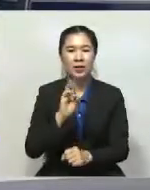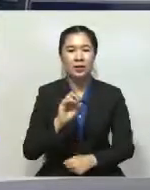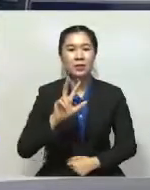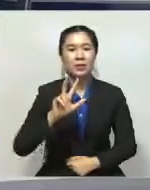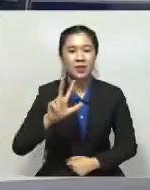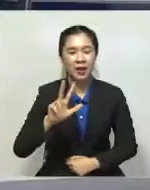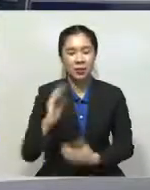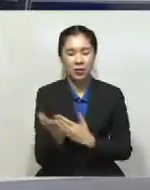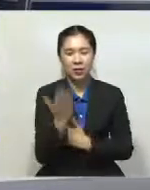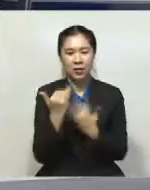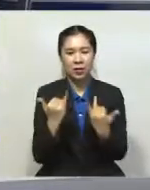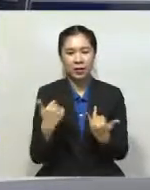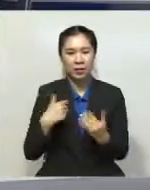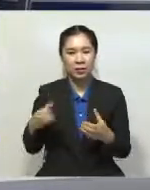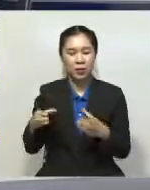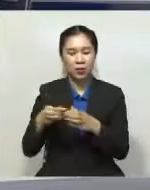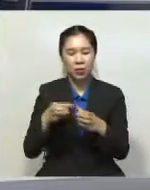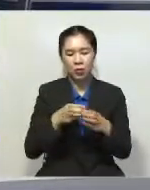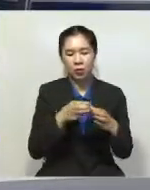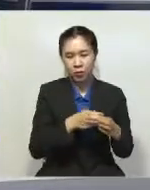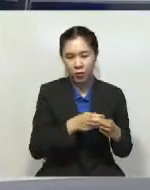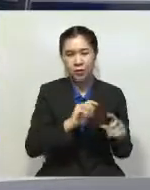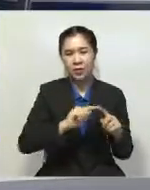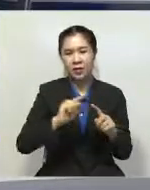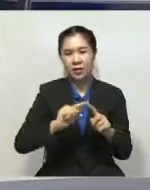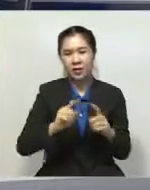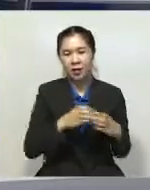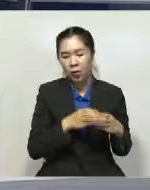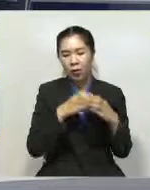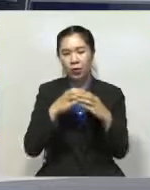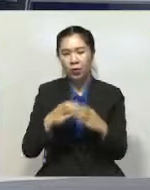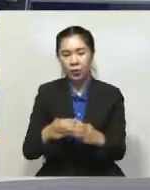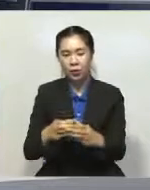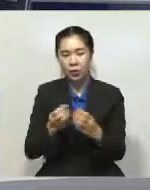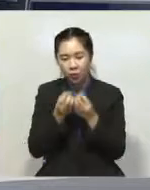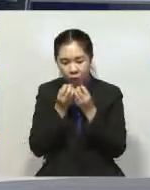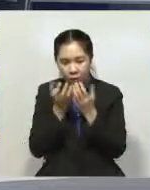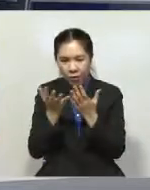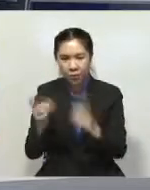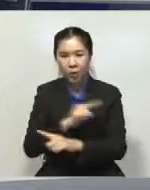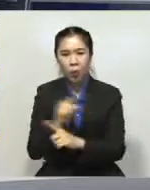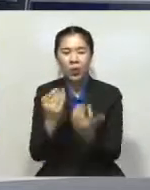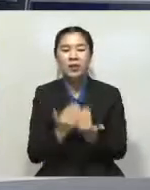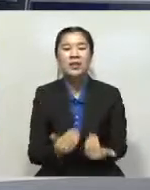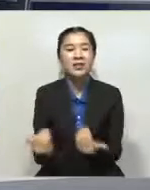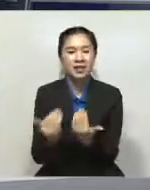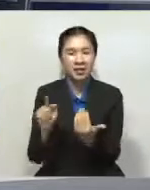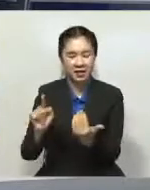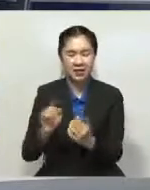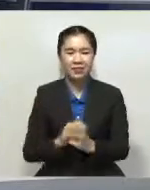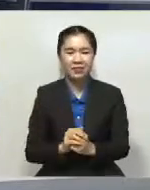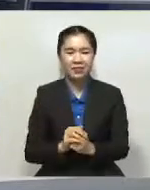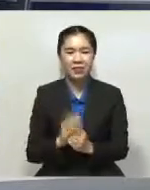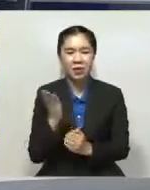าวันนี้บรรยากาศชื่นมื่นมากนะคะเหล่าทัพเนี่ยทางผู้บัญชาการเหล่าทัพตบเท้าเข้ามาอวยพรวันเกิดให้นะคะโดยทางพลเอกประวิตรก็ขอพร